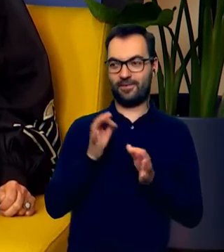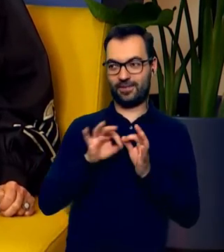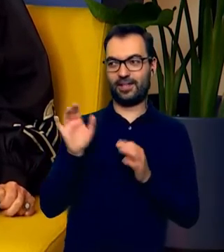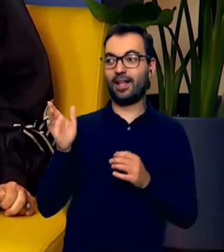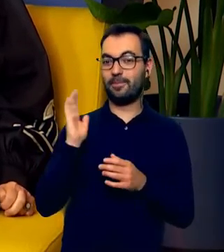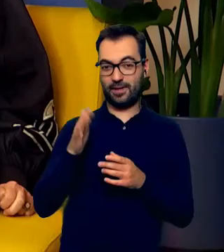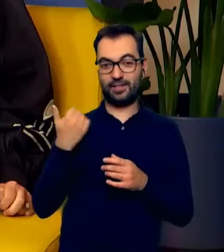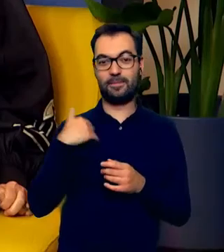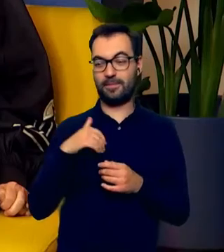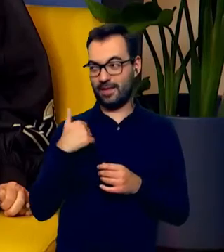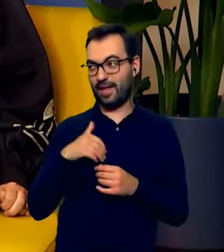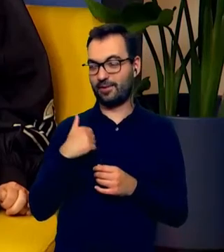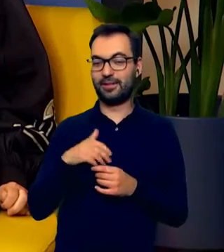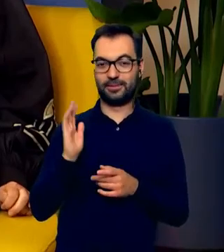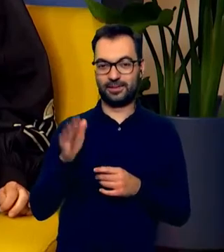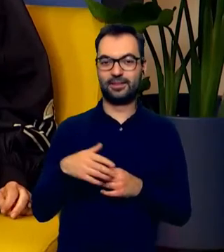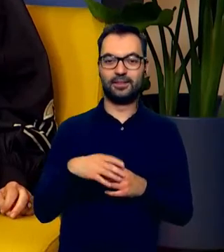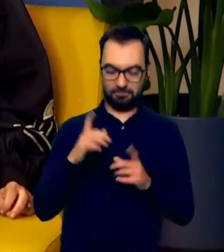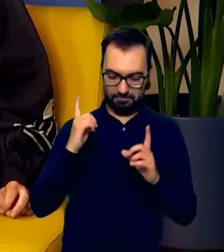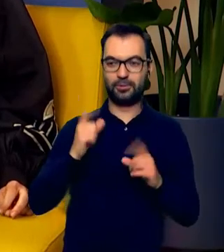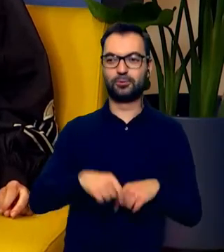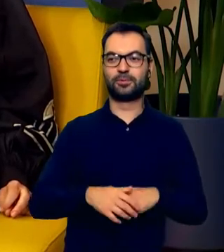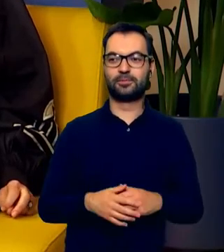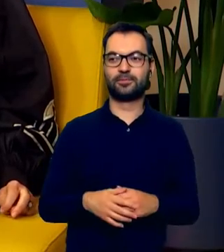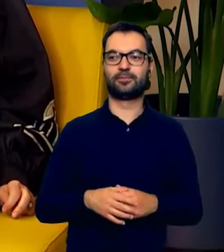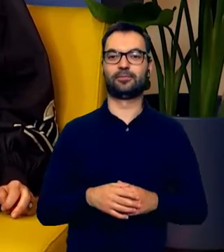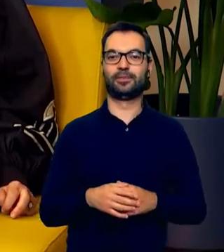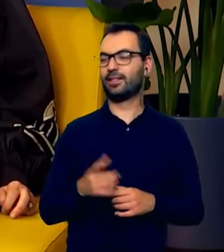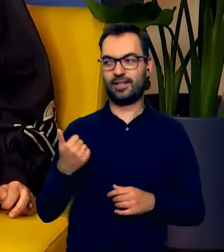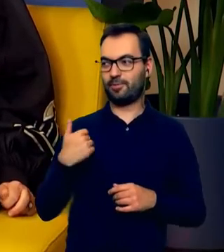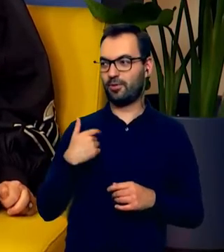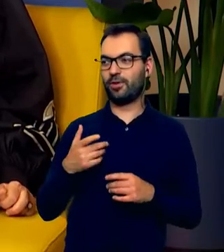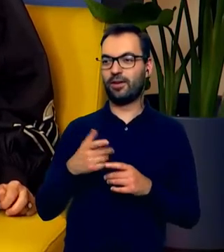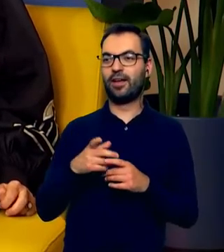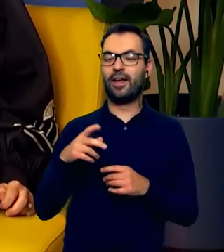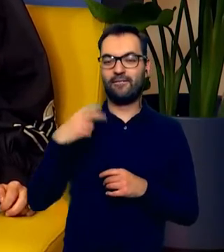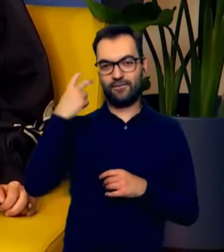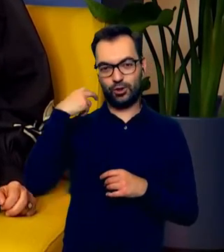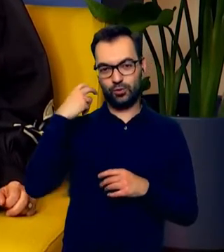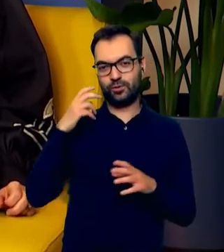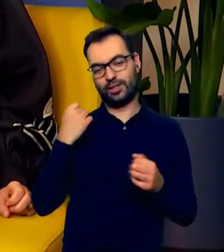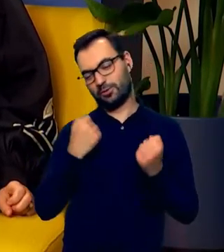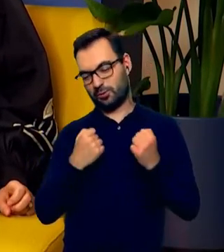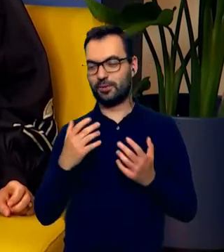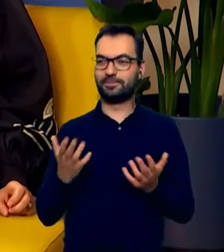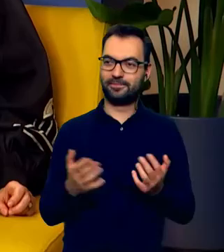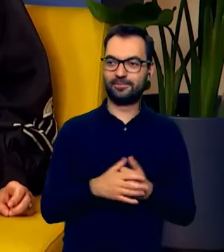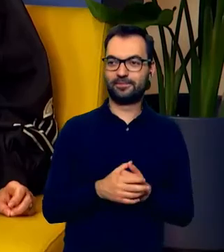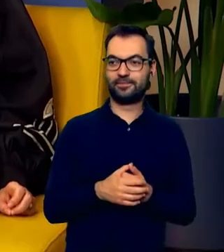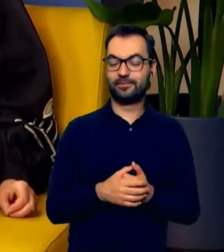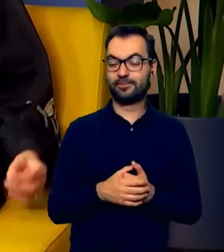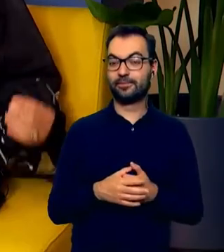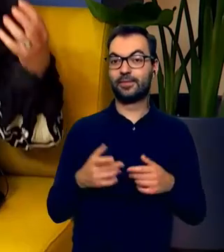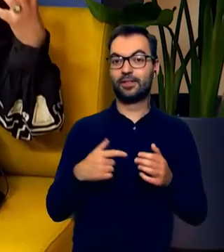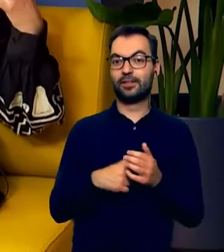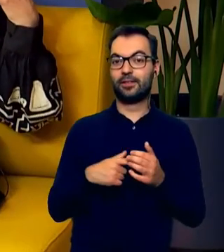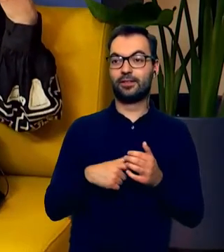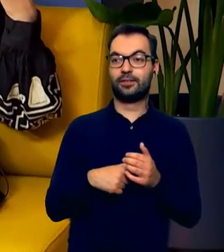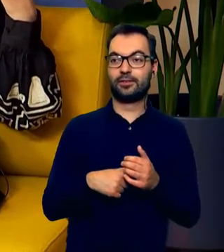Magda mówi, ale będzie biały? I poszłyśmy. Tak, tak, ale nie było. Była wiśniówka, ale jakoś przeżyłam. Ale wiesz